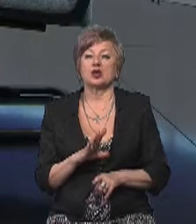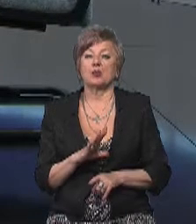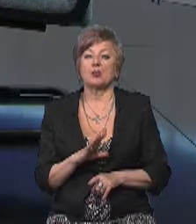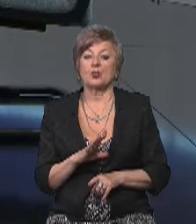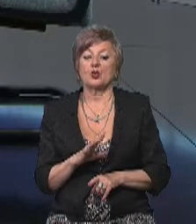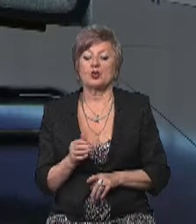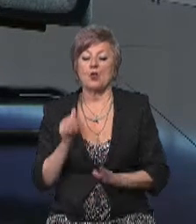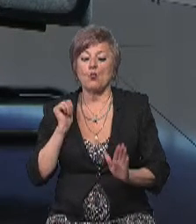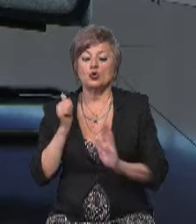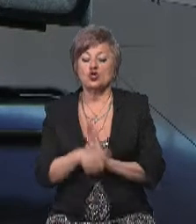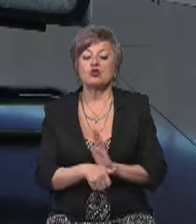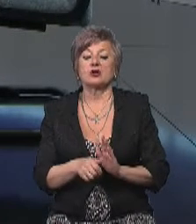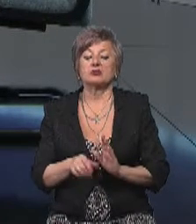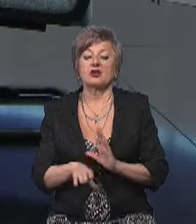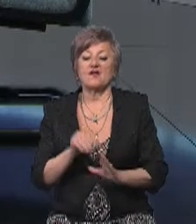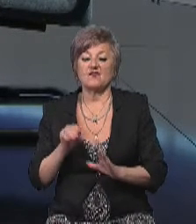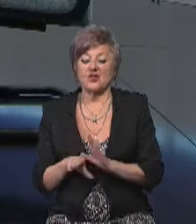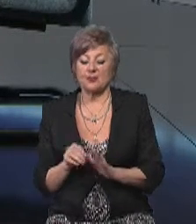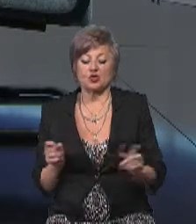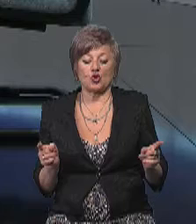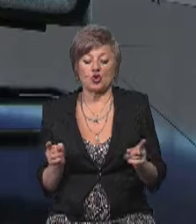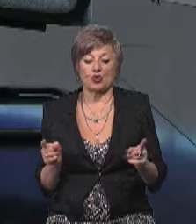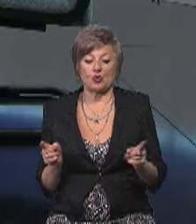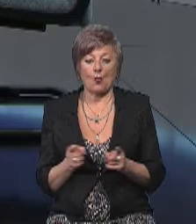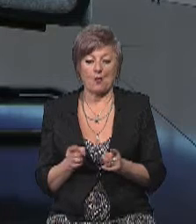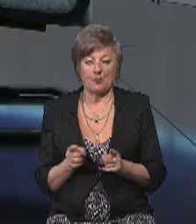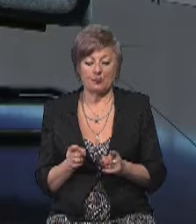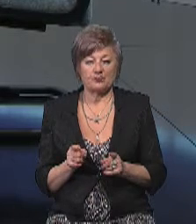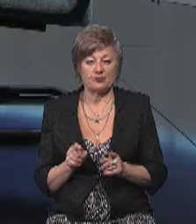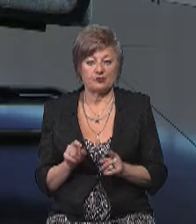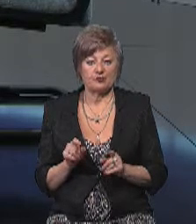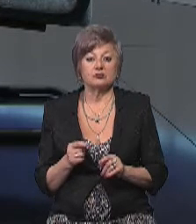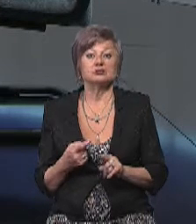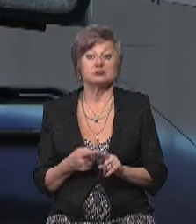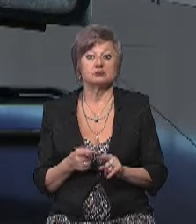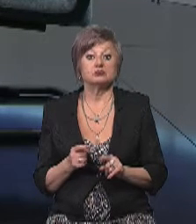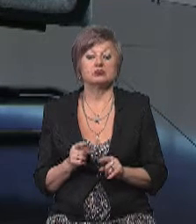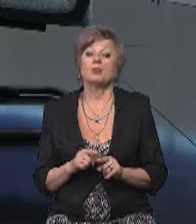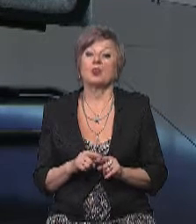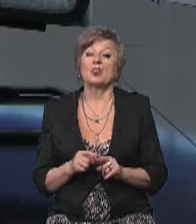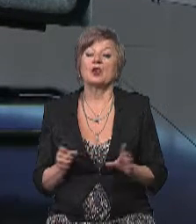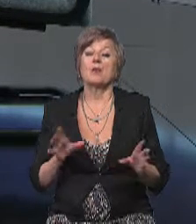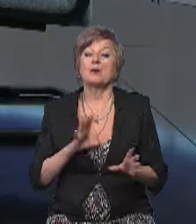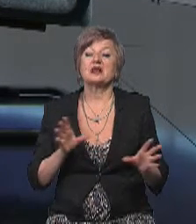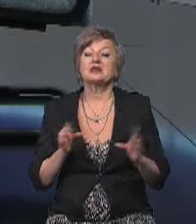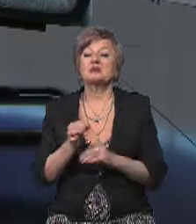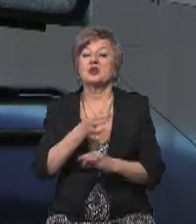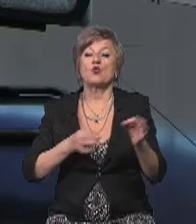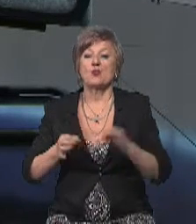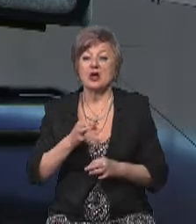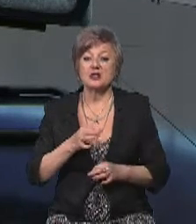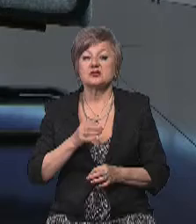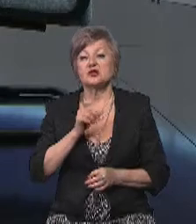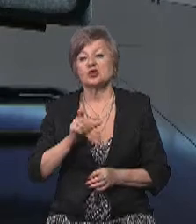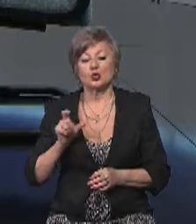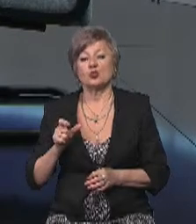передчасна, позачергова виборча кампанія, дуже коротка, ми робили програму «Виборчий округ співбесіда». Для цієї програми колеги з